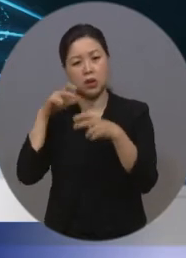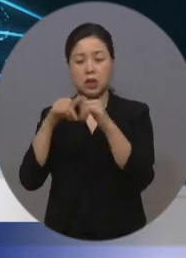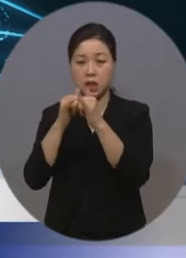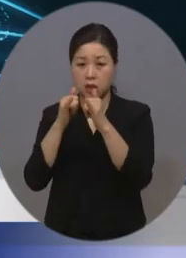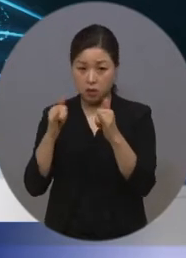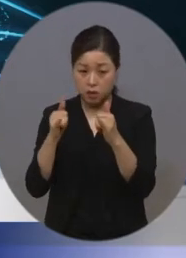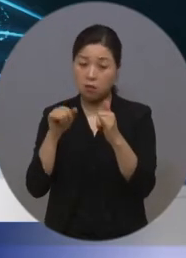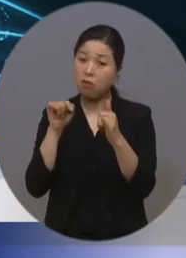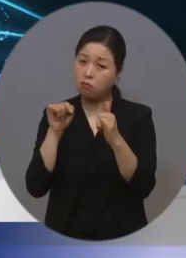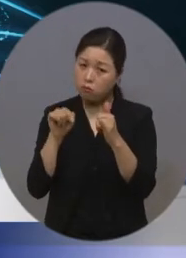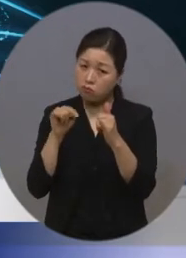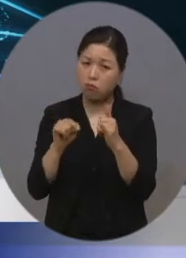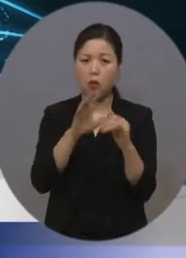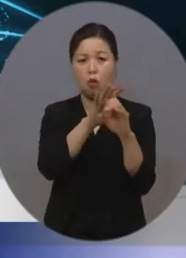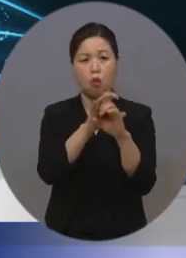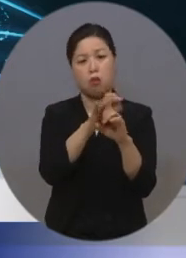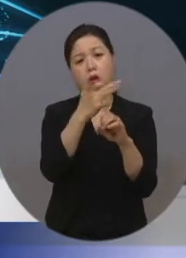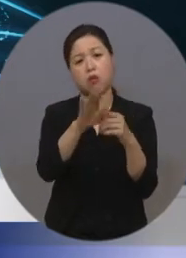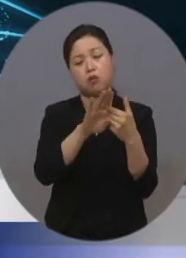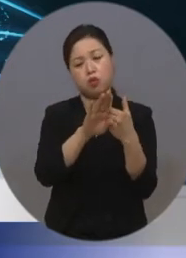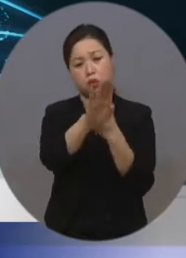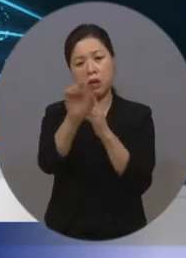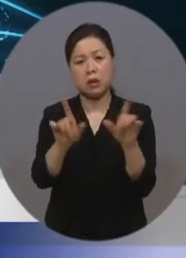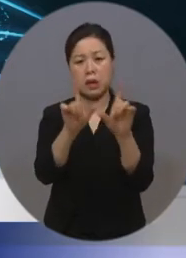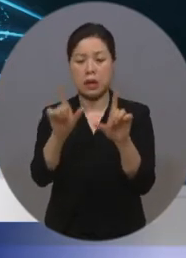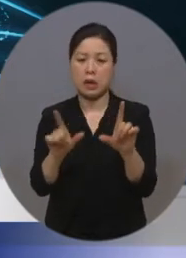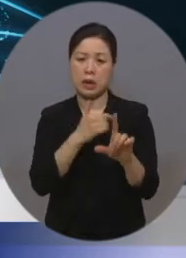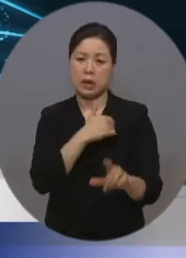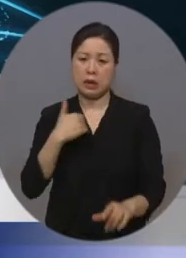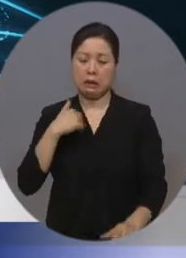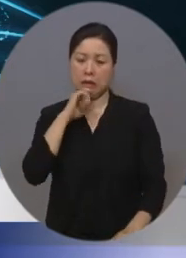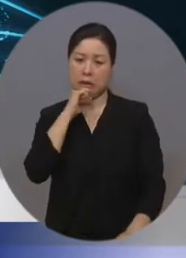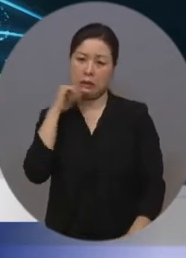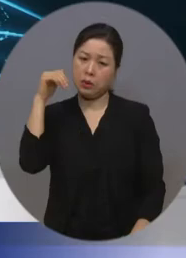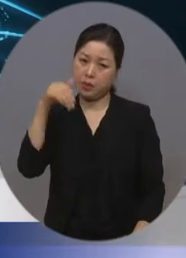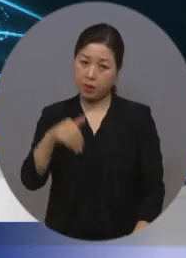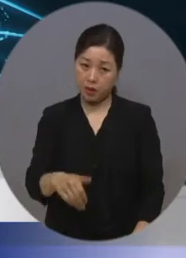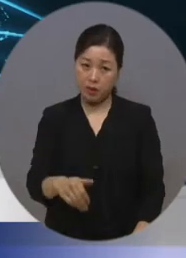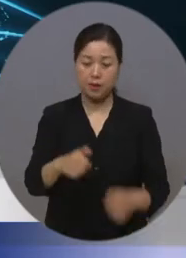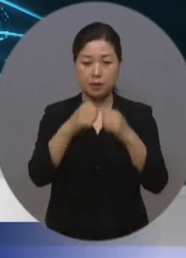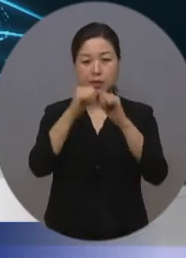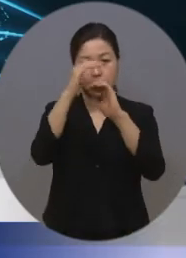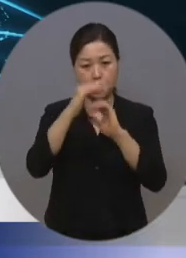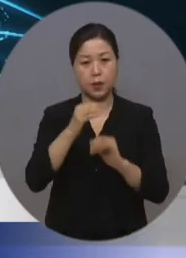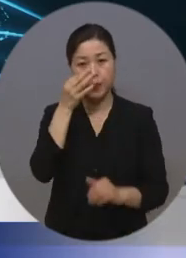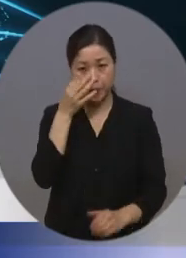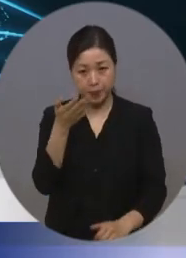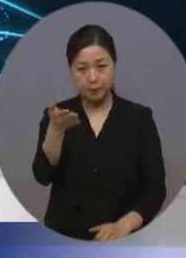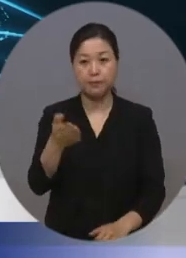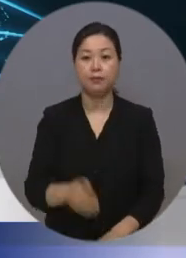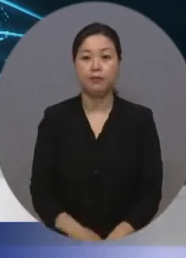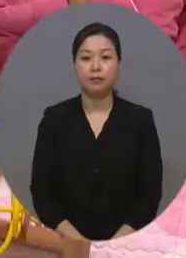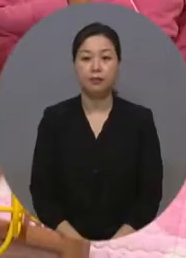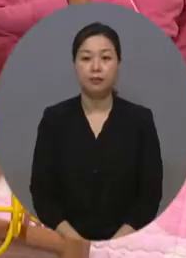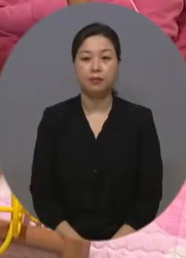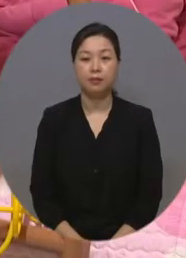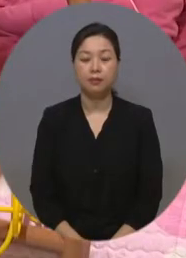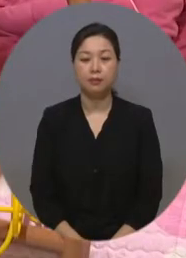삶의 만족도가 크게 감소한 것으로 나타났습니다 자세한 내용 정두리 기자가 전합니다